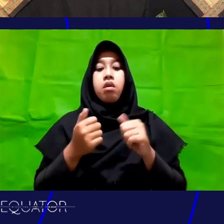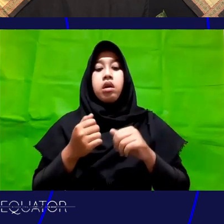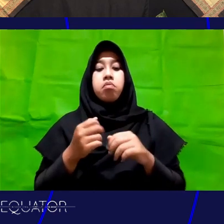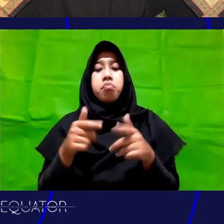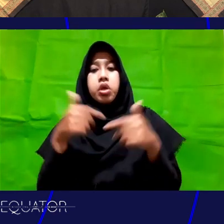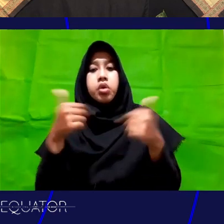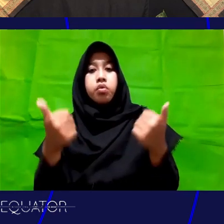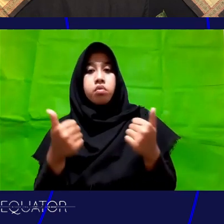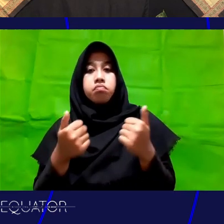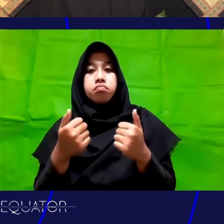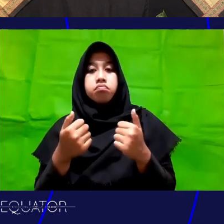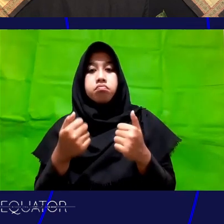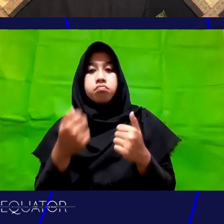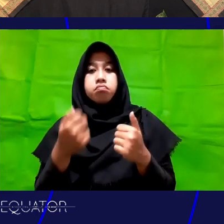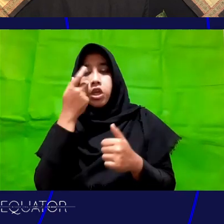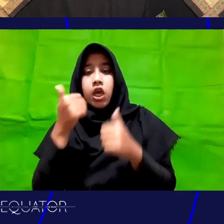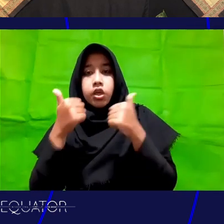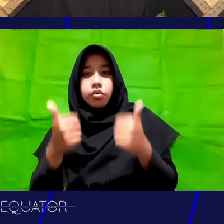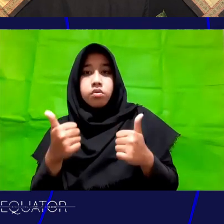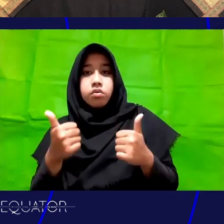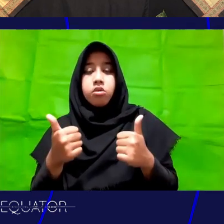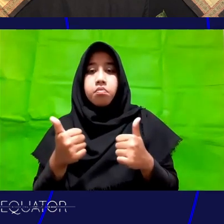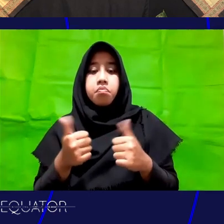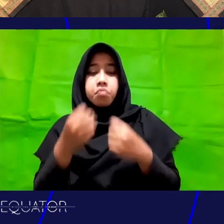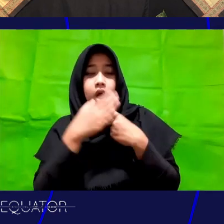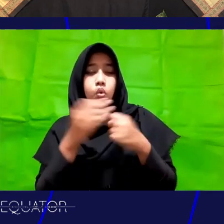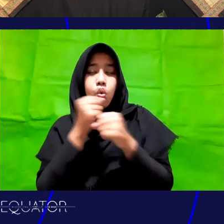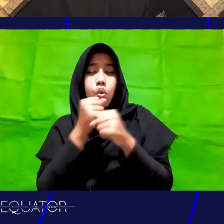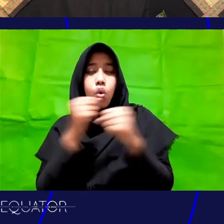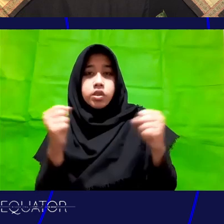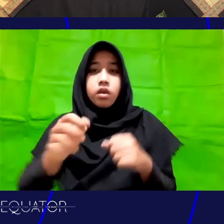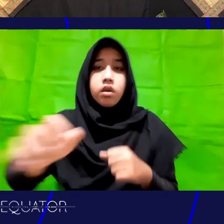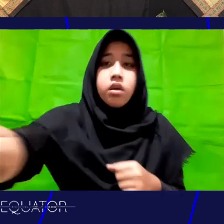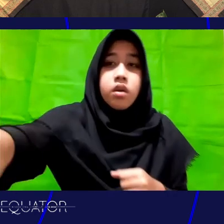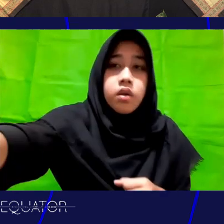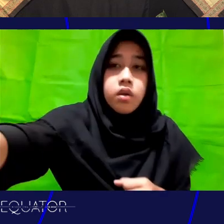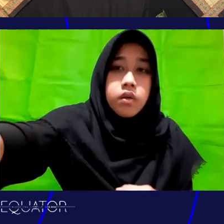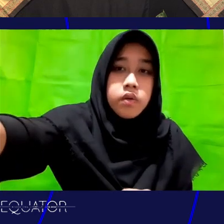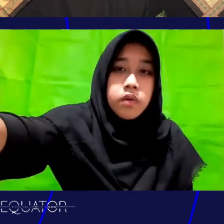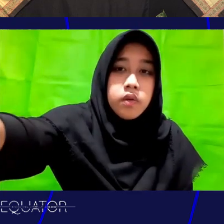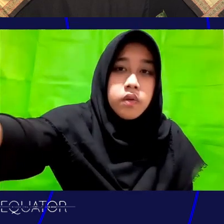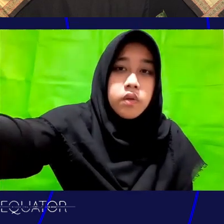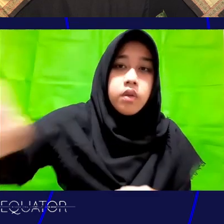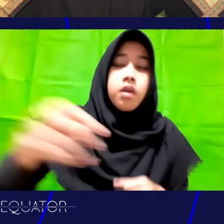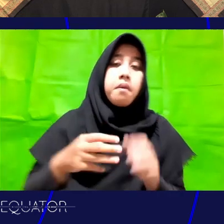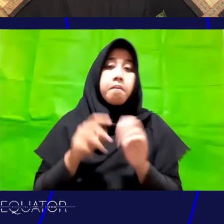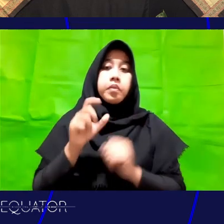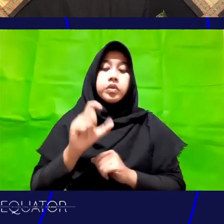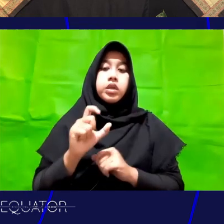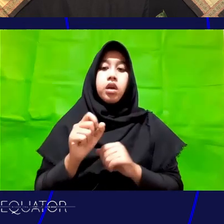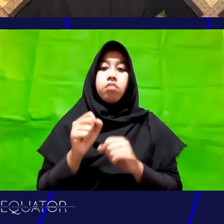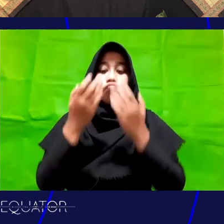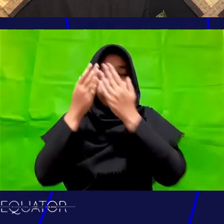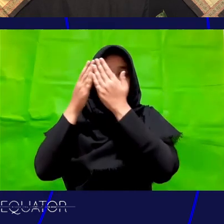cara untuk menanggengkan pengaruh atau kuasanya. Ya kalau kami di Cemeti melihatnya sebagai metode untuk melebarkan cakrawala kita dalam